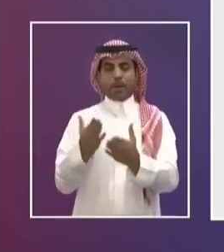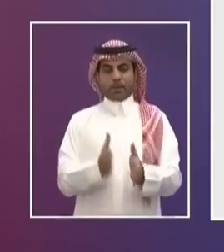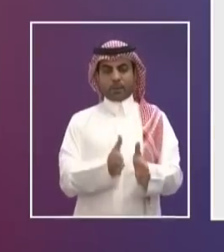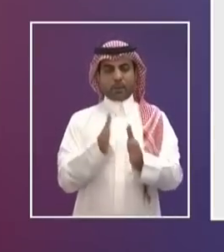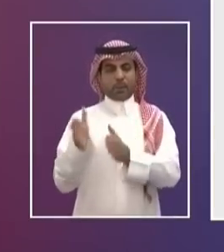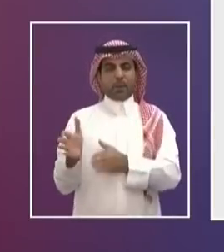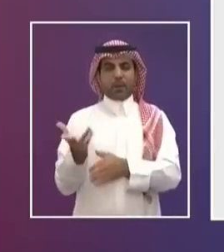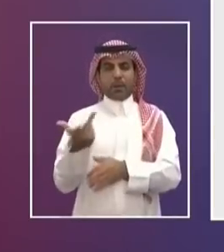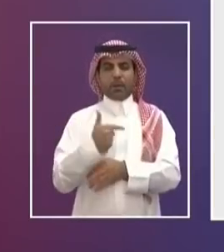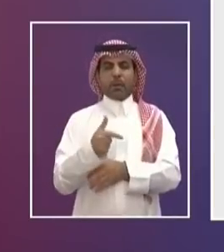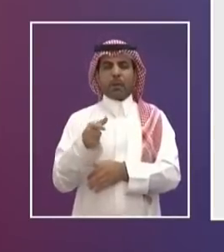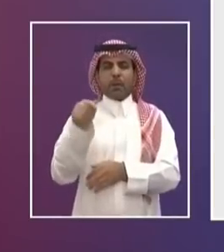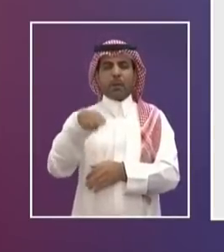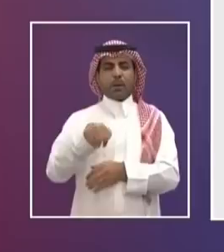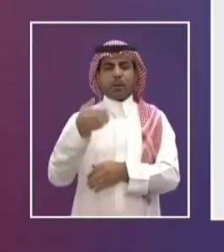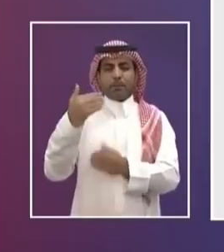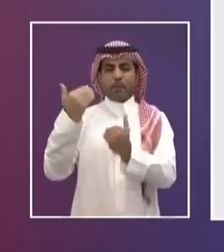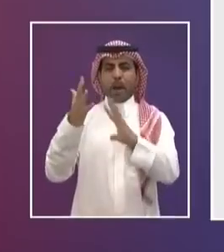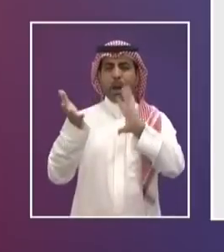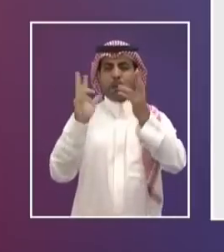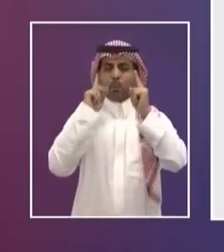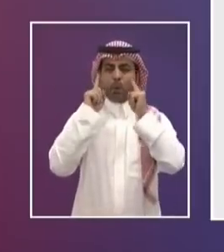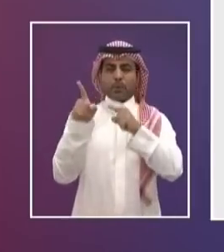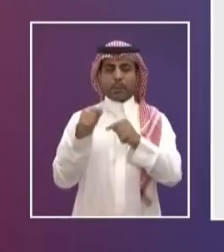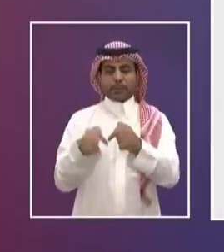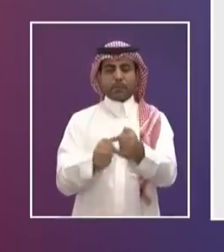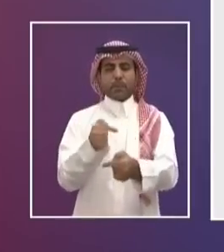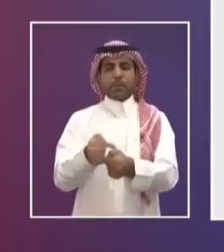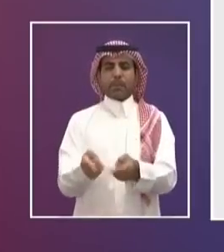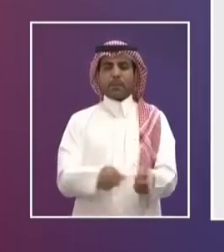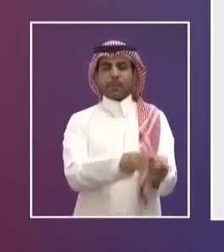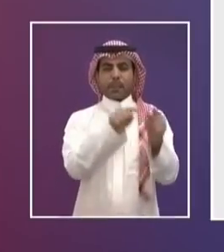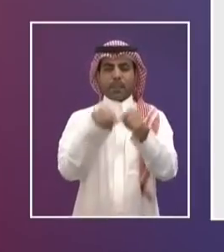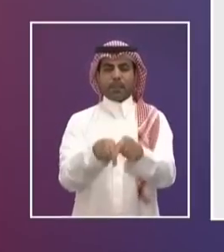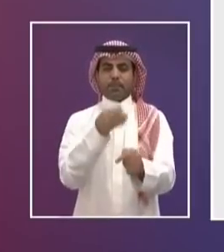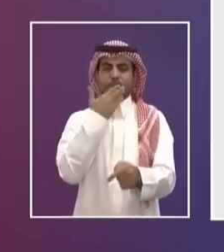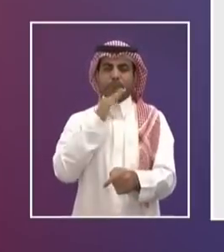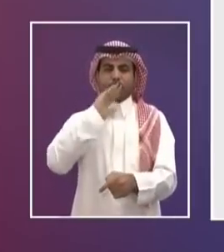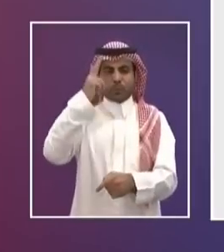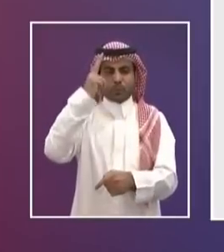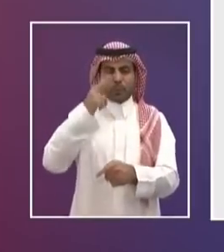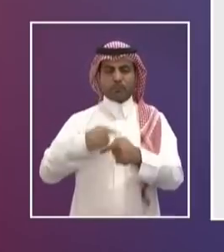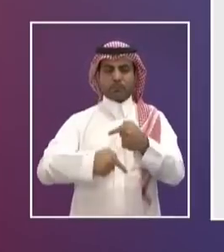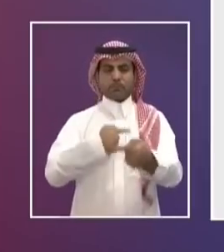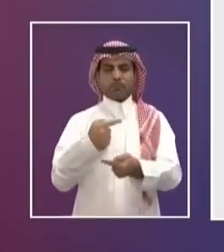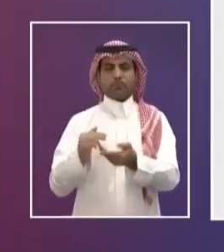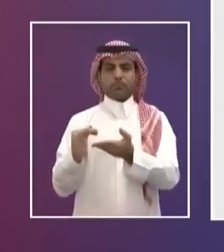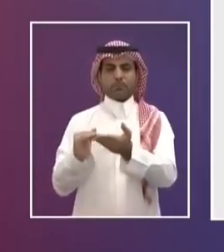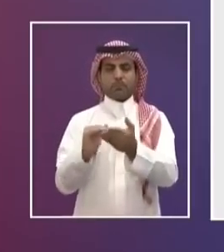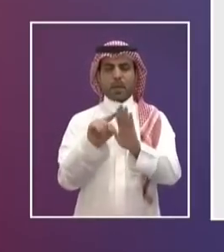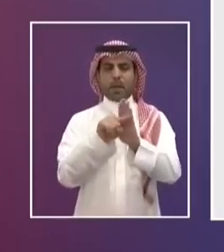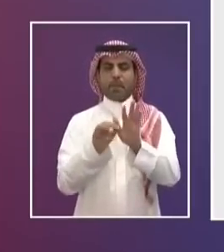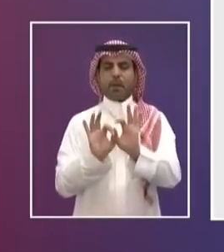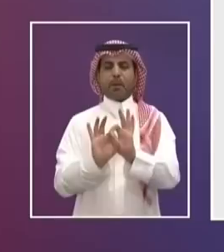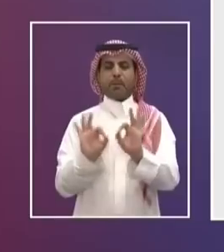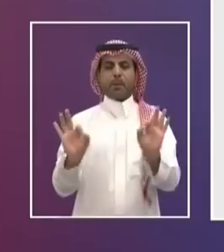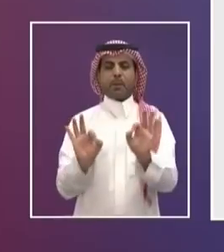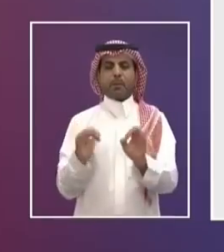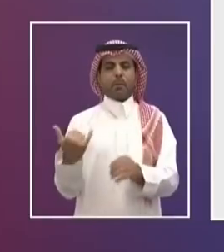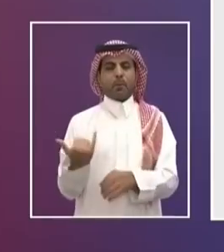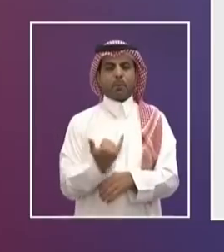وكذلك في الإقليم وحول العالم، وهذا لا يزال قائم إلى اليوم، وهو